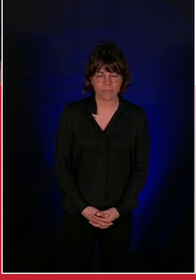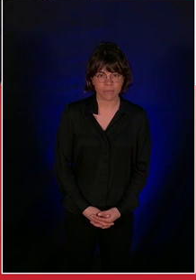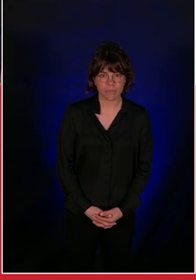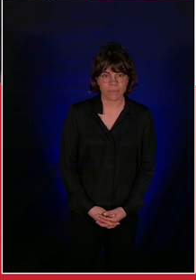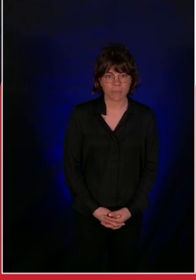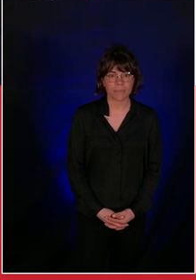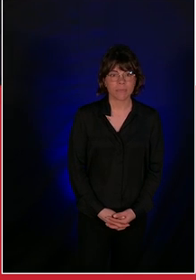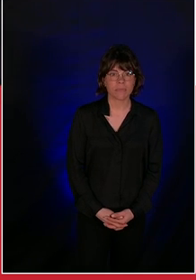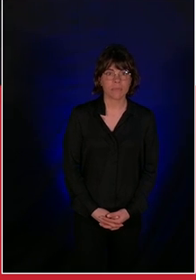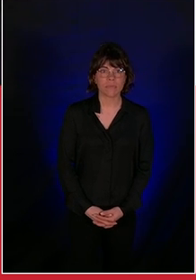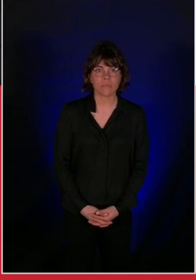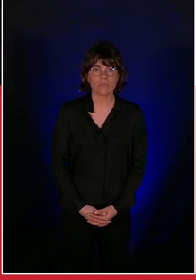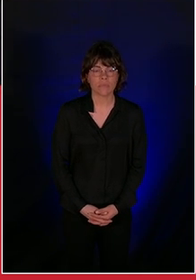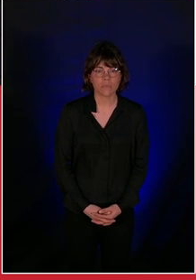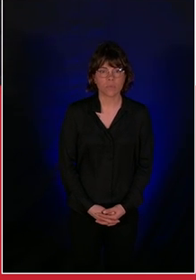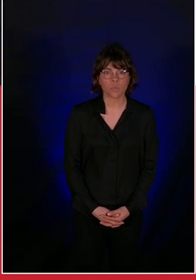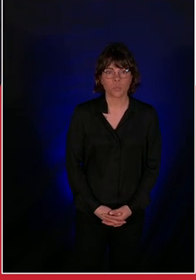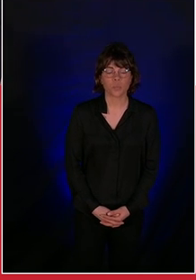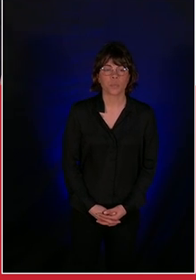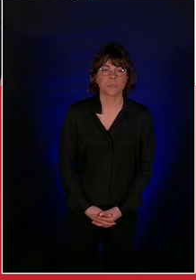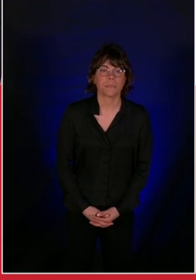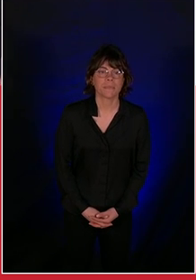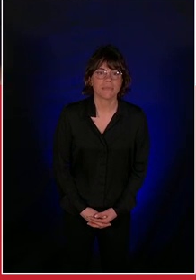oui on est d'accord on est d'accord